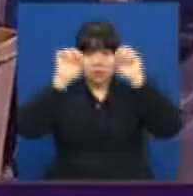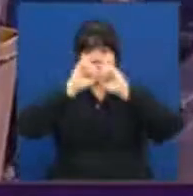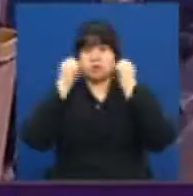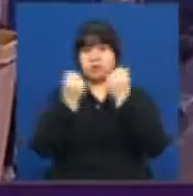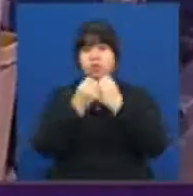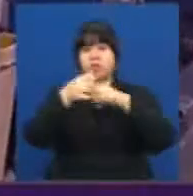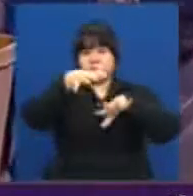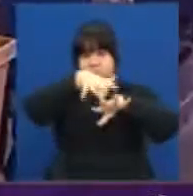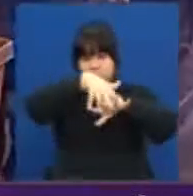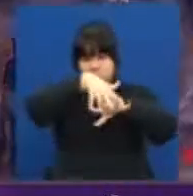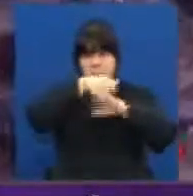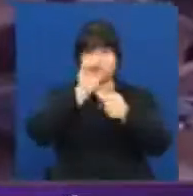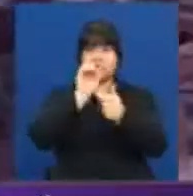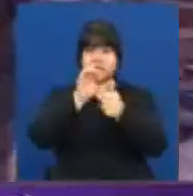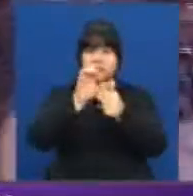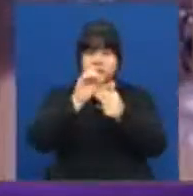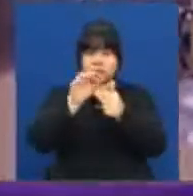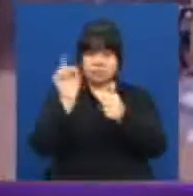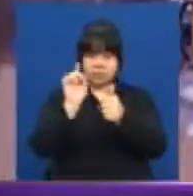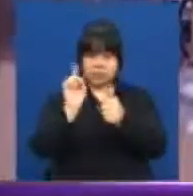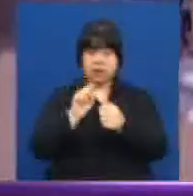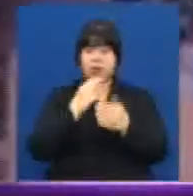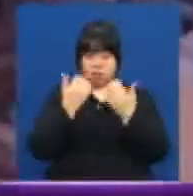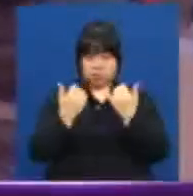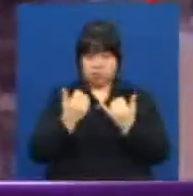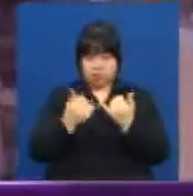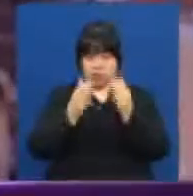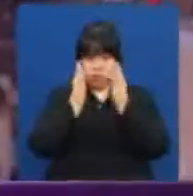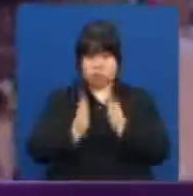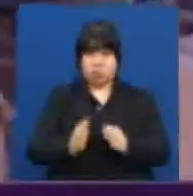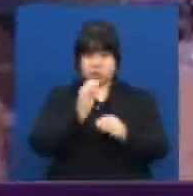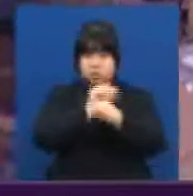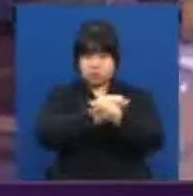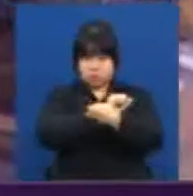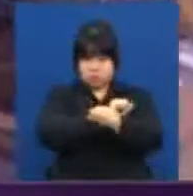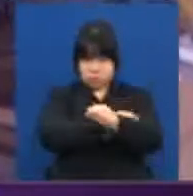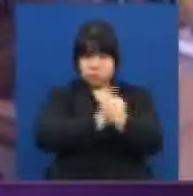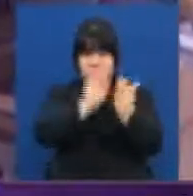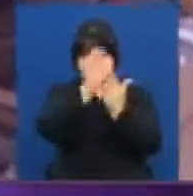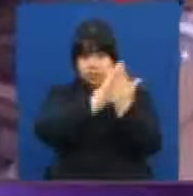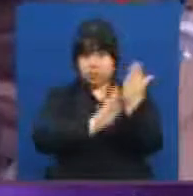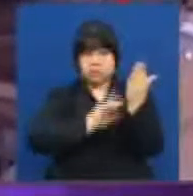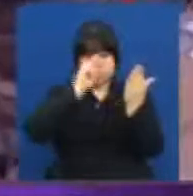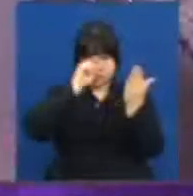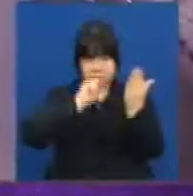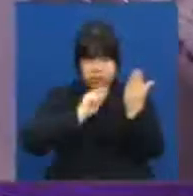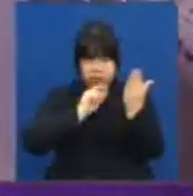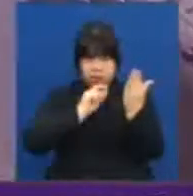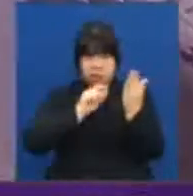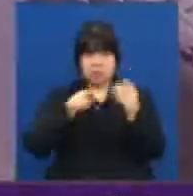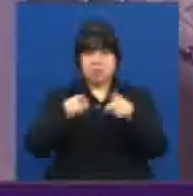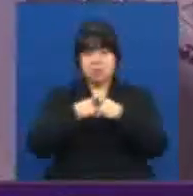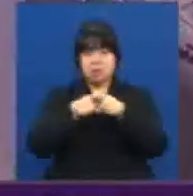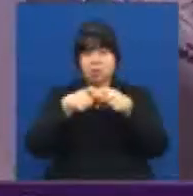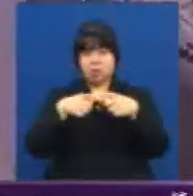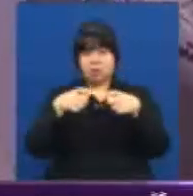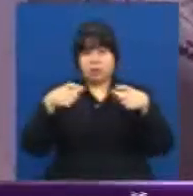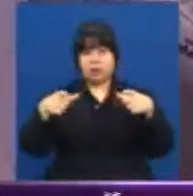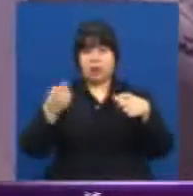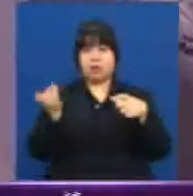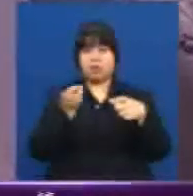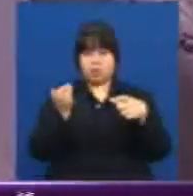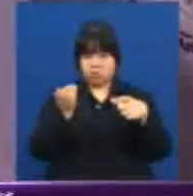ยได้เสนอแนะด้วยว่าประชากรวัยแรงงานในประเทศไทยซึ่งพบว่ามีอัตราการขยายตัวที่ลดลงอย่างต่อเนื่อง